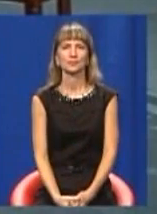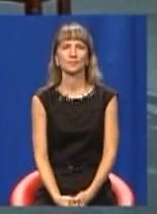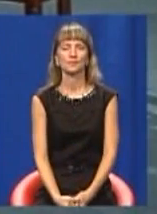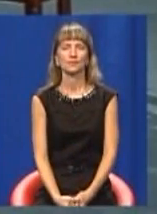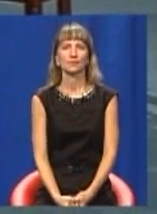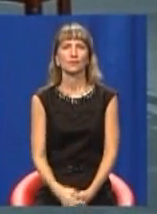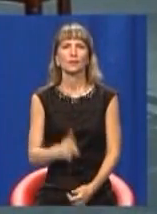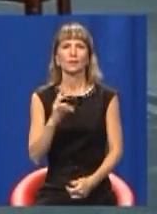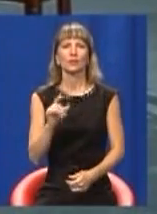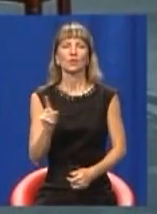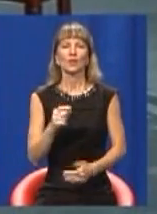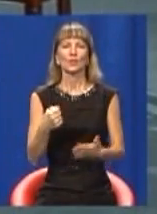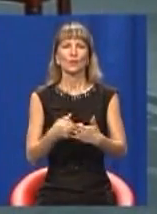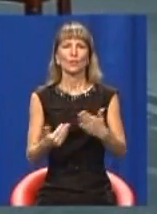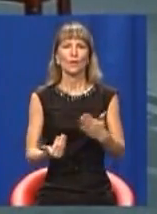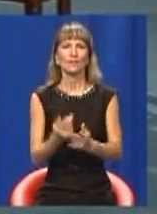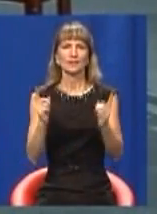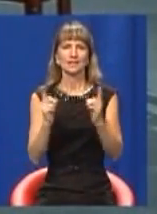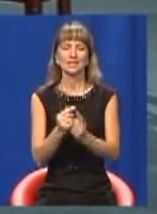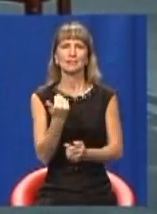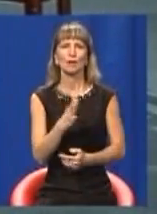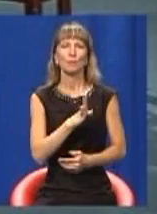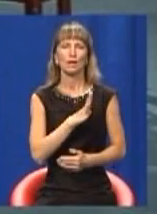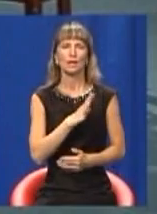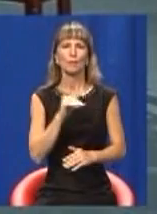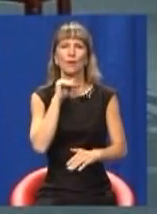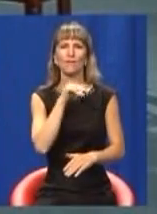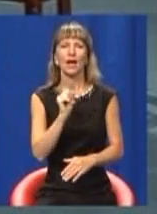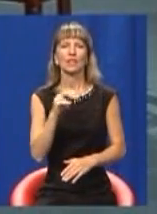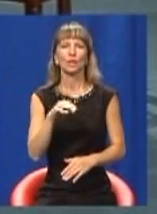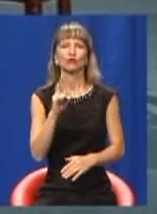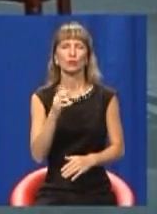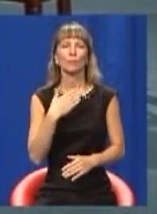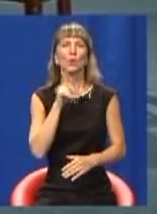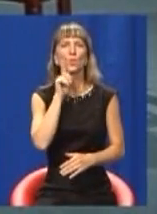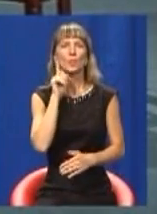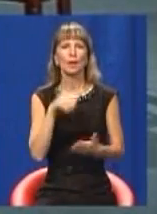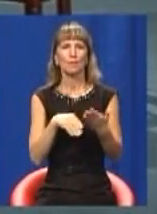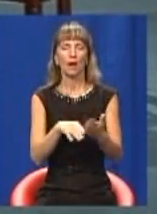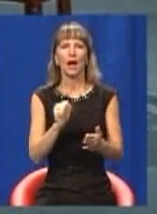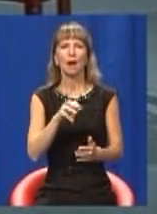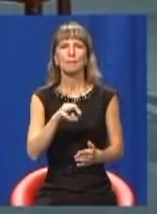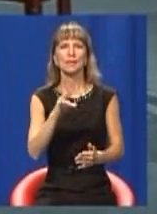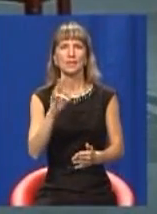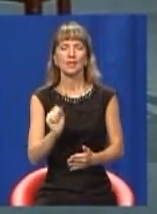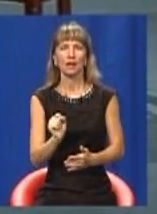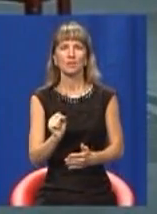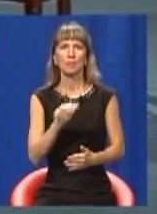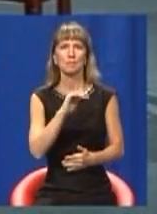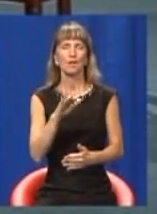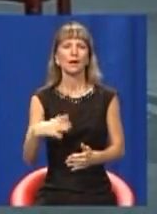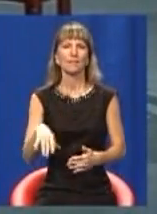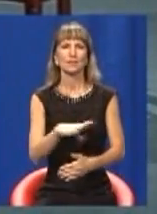Ну что ж, друзья, до новых встреч. С вами был профессор Антошка и моя юная помощница Амина. Пока